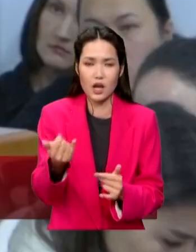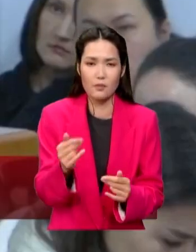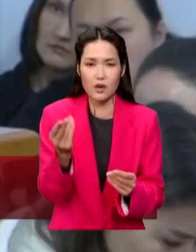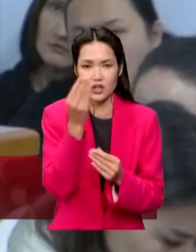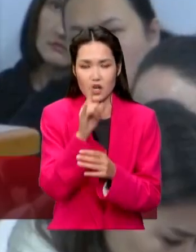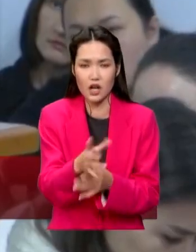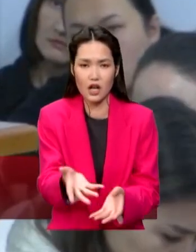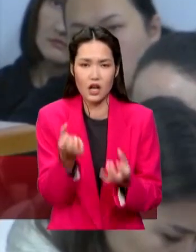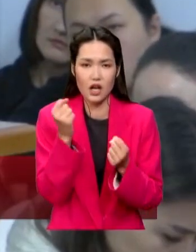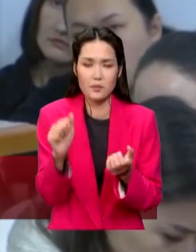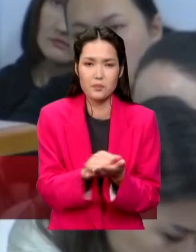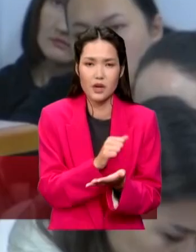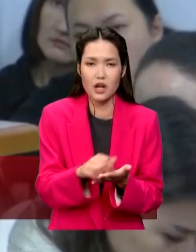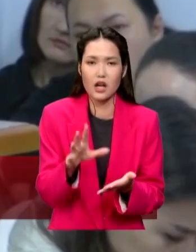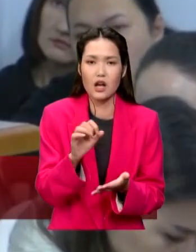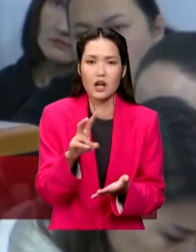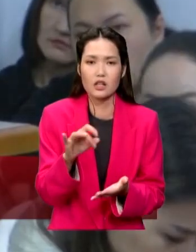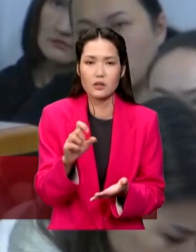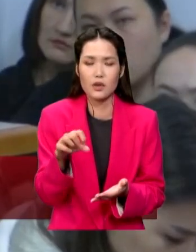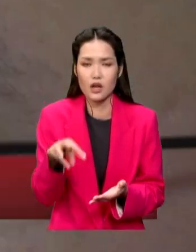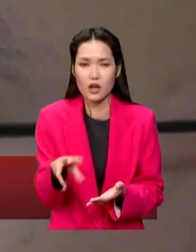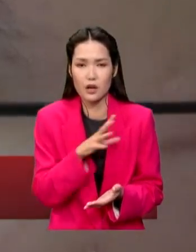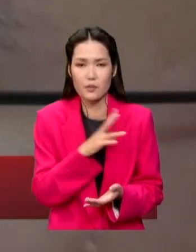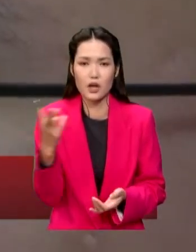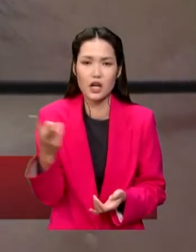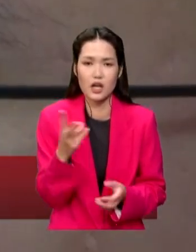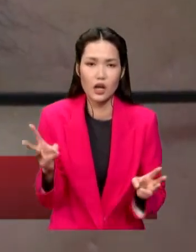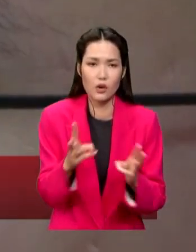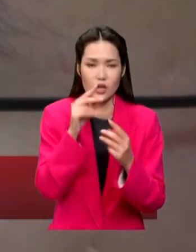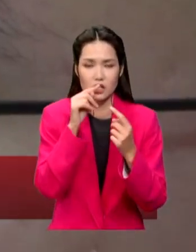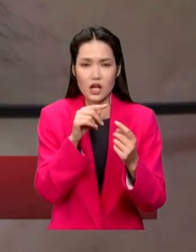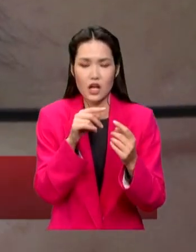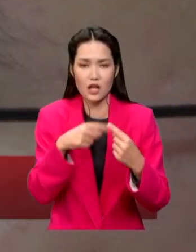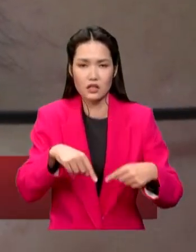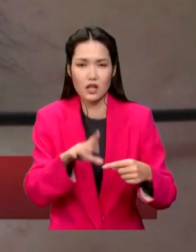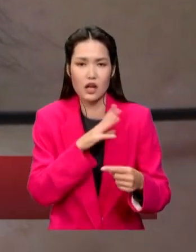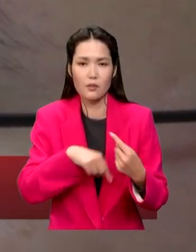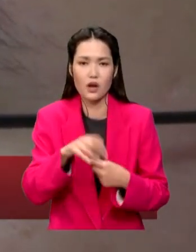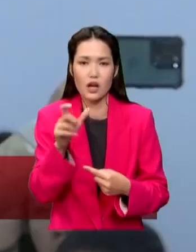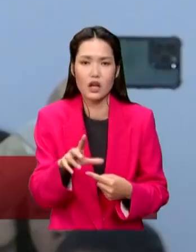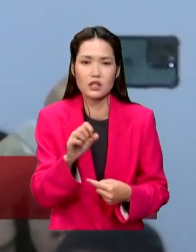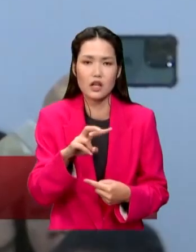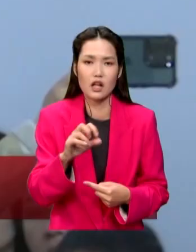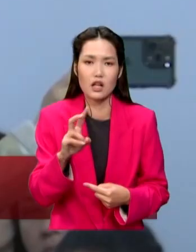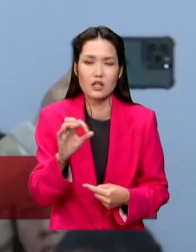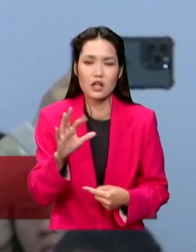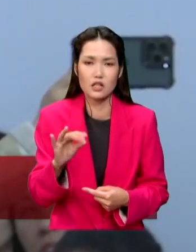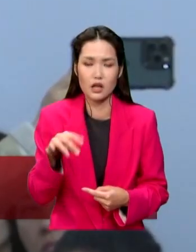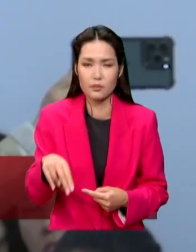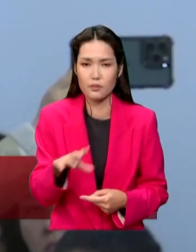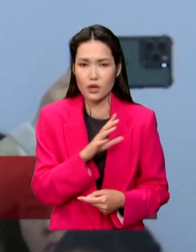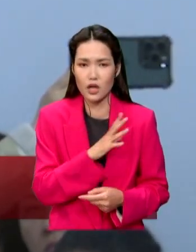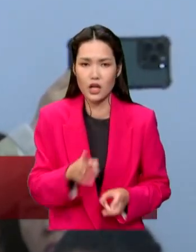алып, хостел жасаған Әділбек Мухамедияров. Ал екіншісі өртке қарсы жүйені орнатқан кәсіпкер Александр Пикельник.